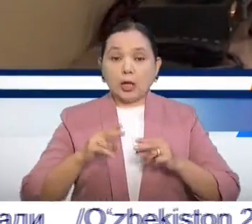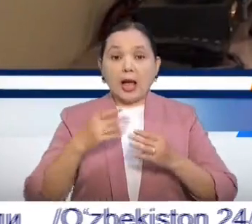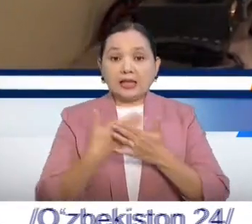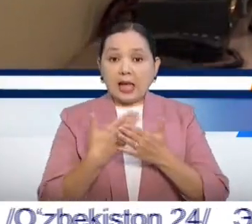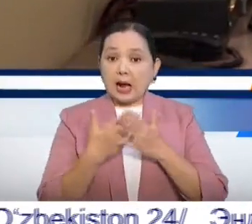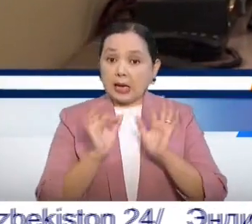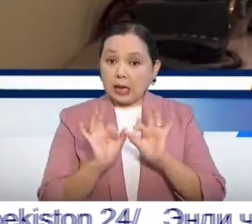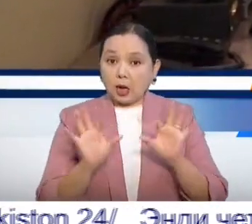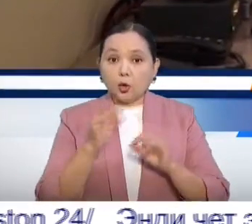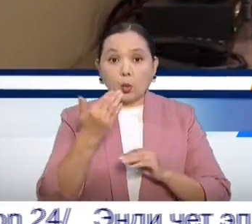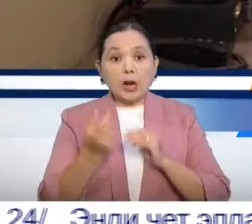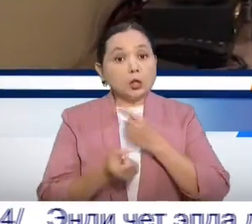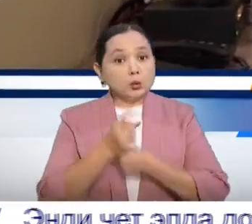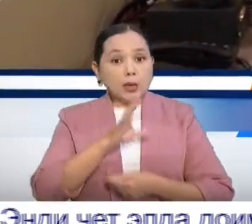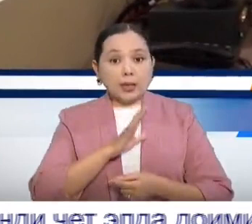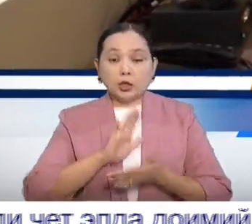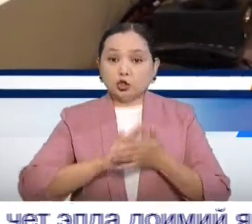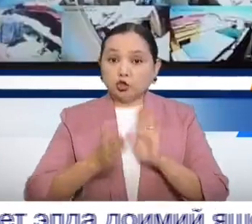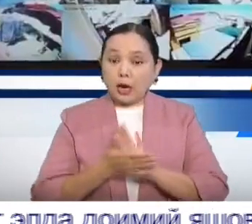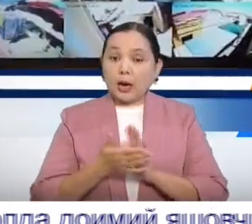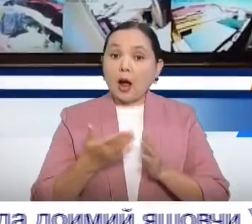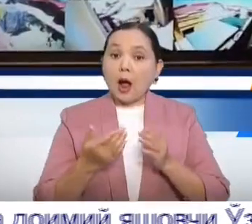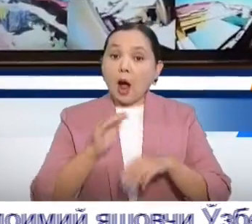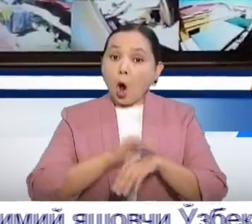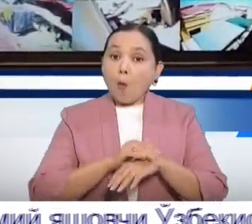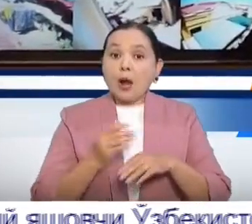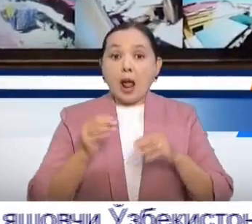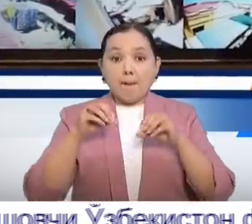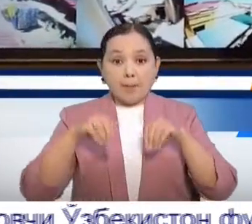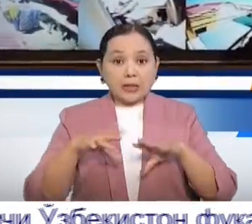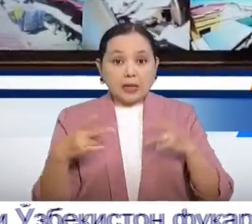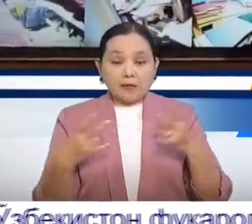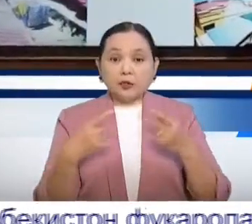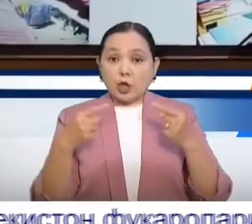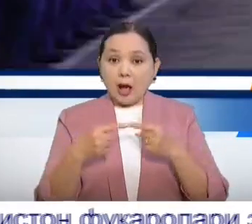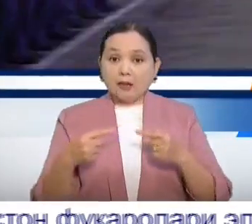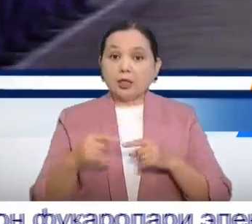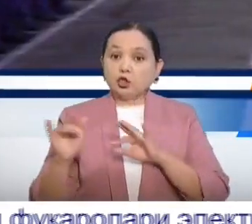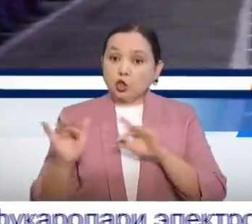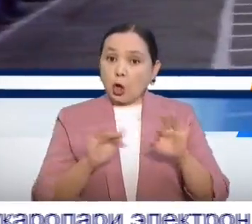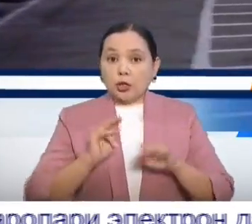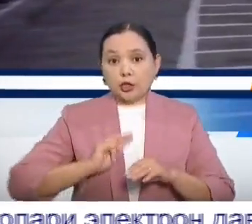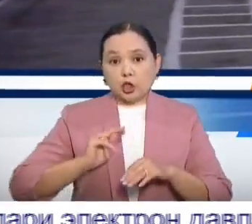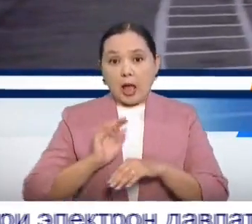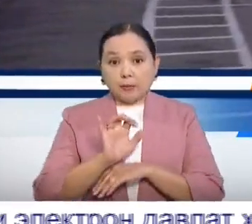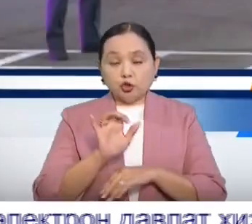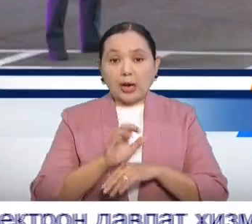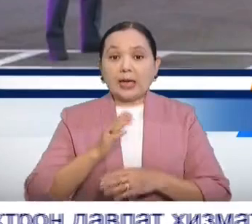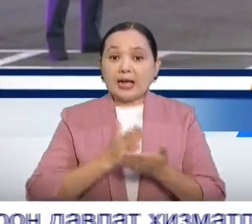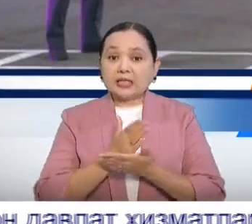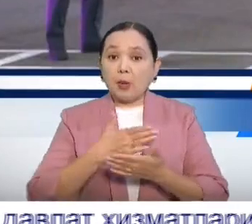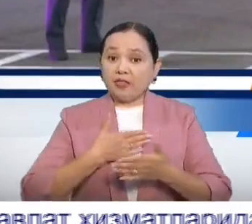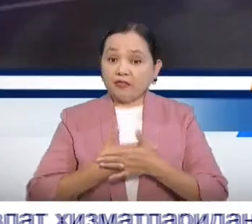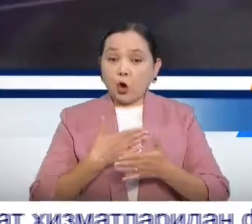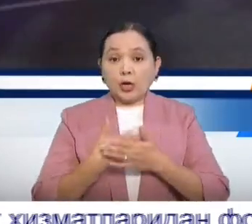tahlil qilinib, ularni yuzaga keltiruvchi shart-sharoit omillarini bartaraf etish bo'yicha aniq chora-tadbirlar ishlab chiqildi. Xizmat faoliyati